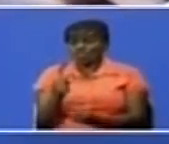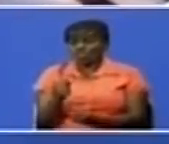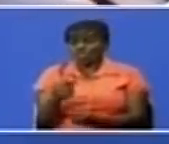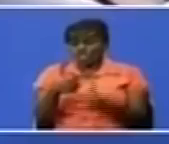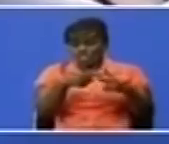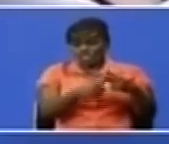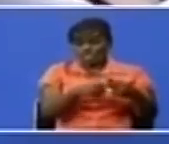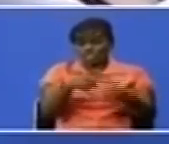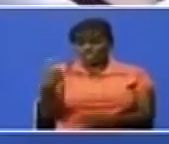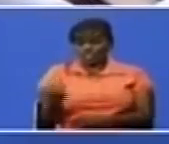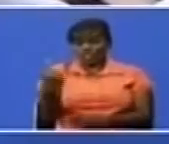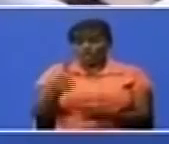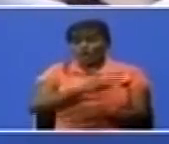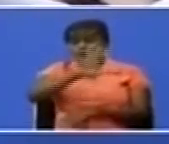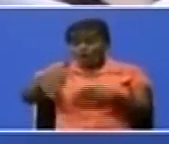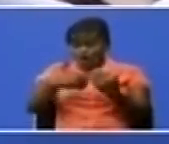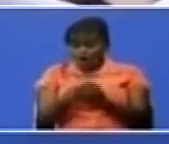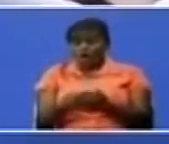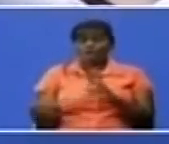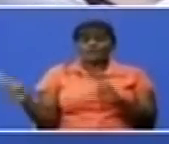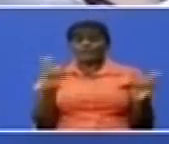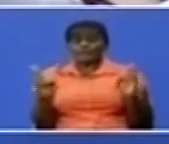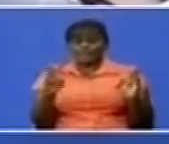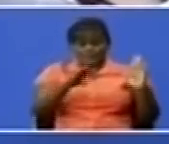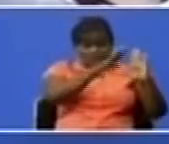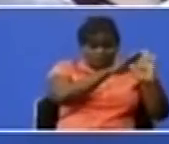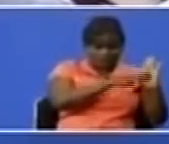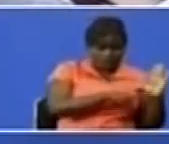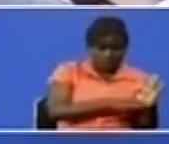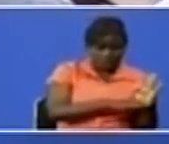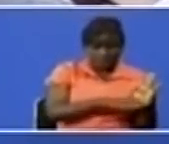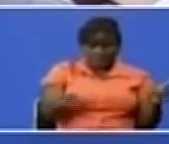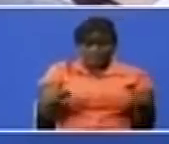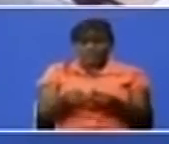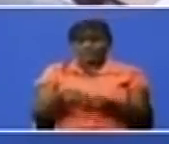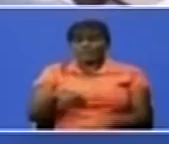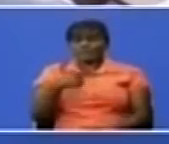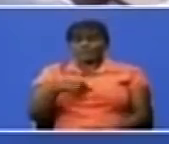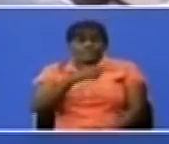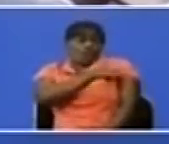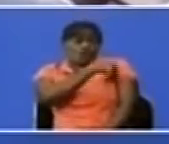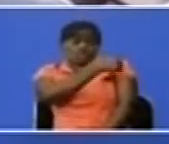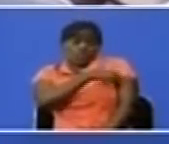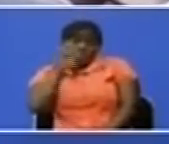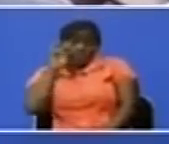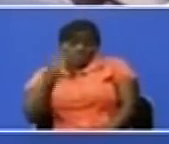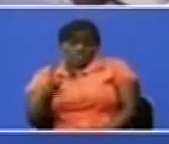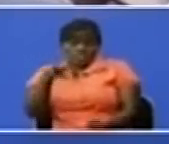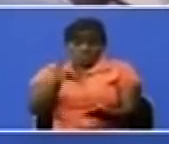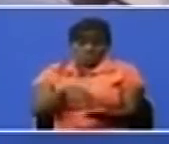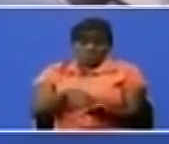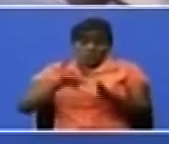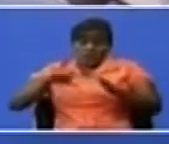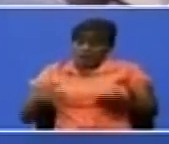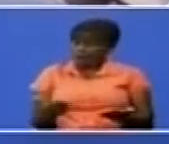a whole gamut of disaster preparedness. They will also be visiting our hospital to look at the ambulatory system